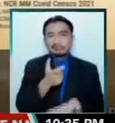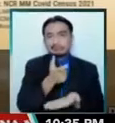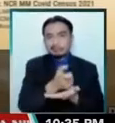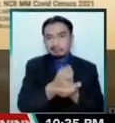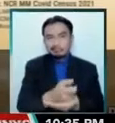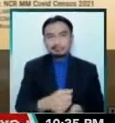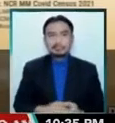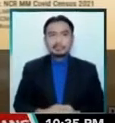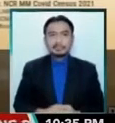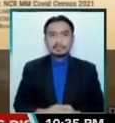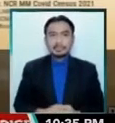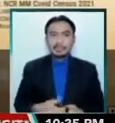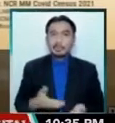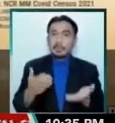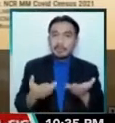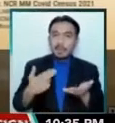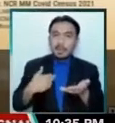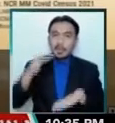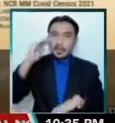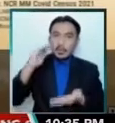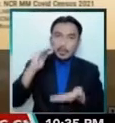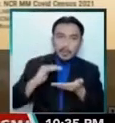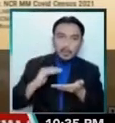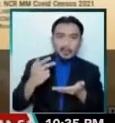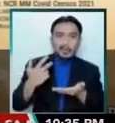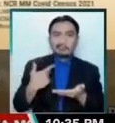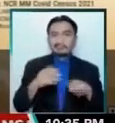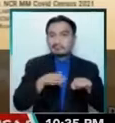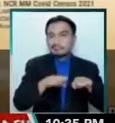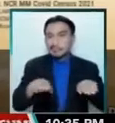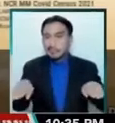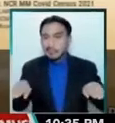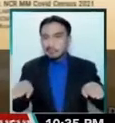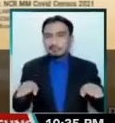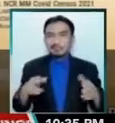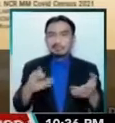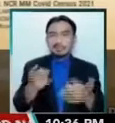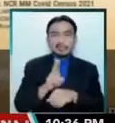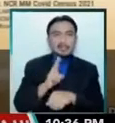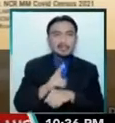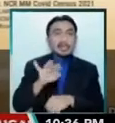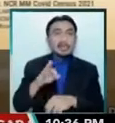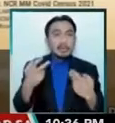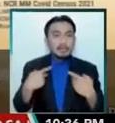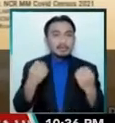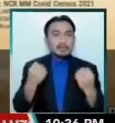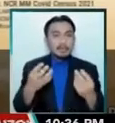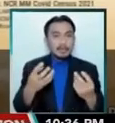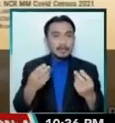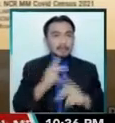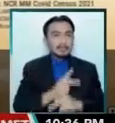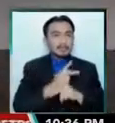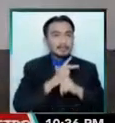Luwag ang ating mga ospital at madami ang mga... Grabe talaga, no? Marami ang protektado sa malubhang sakit dala